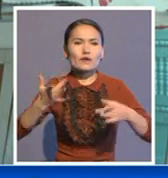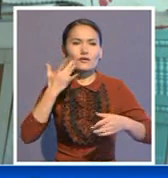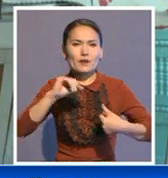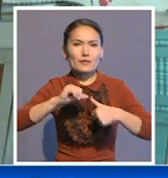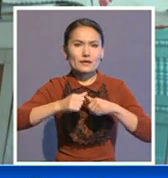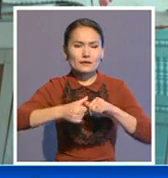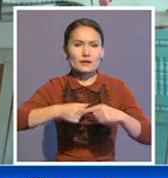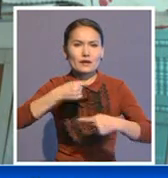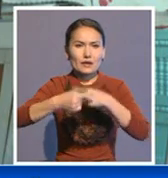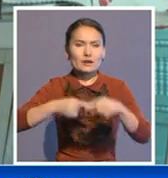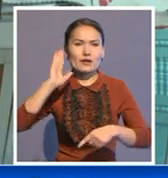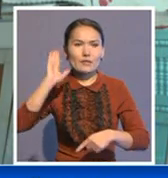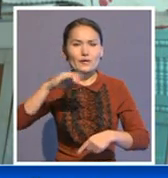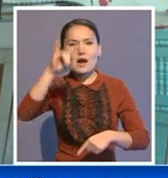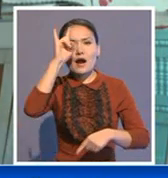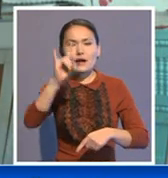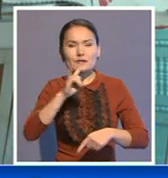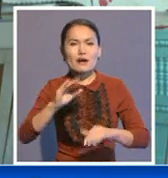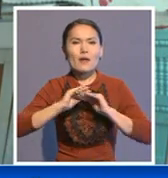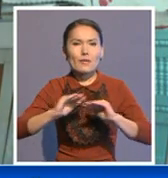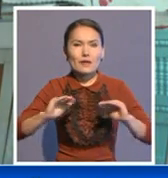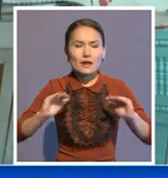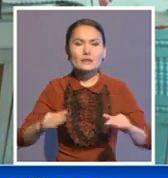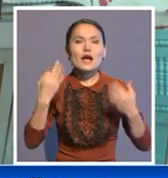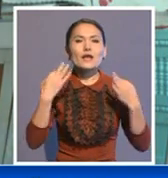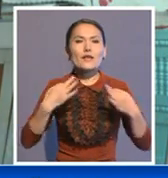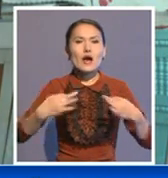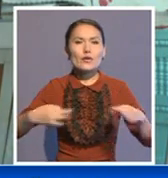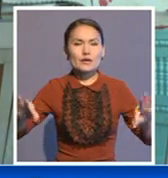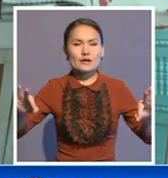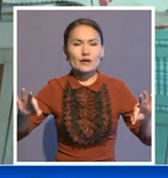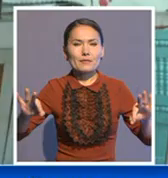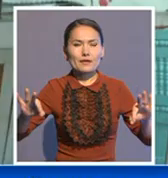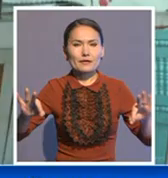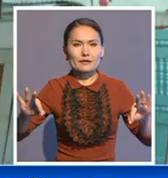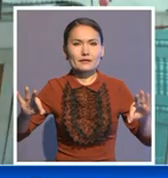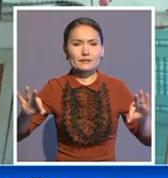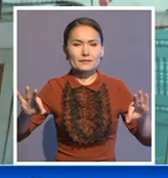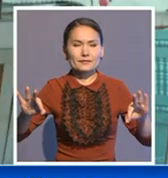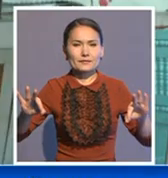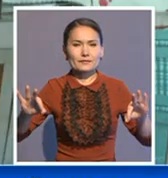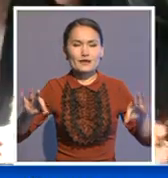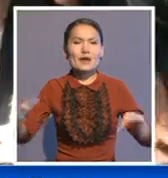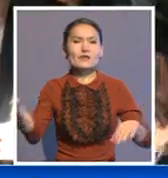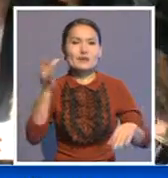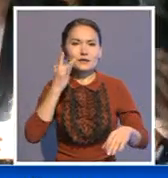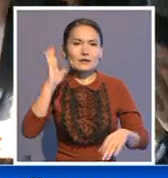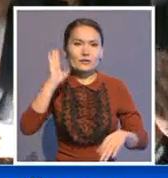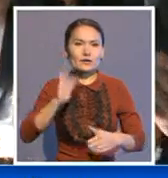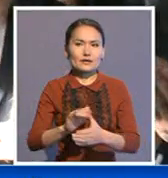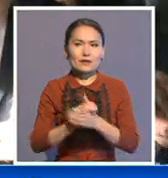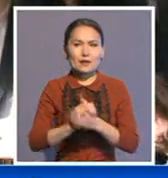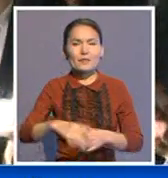біздің қазақ балаларымыз үстіп тәуелсіз егемен болып жүрсін. Мерекелік